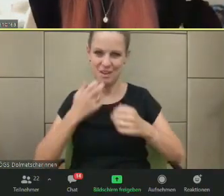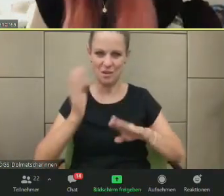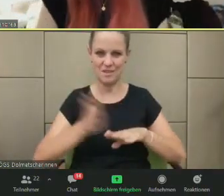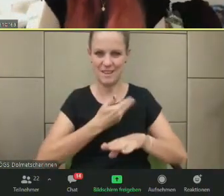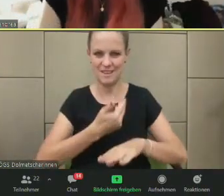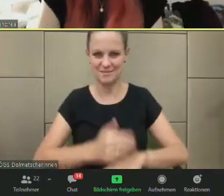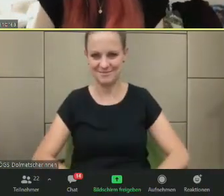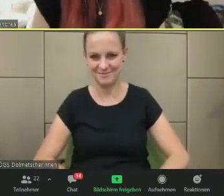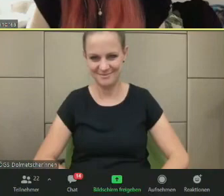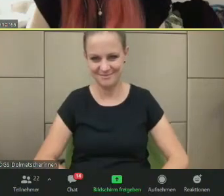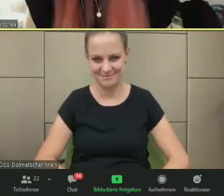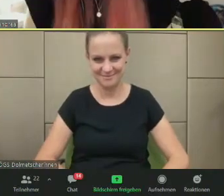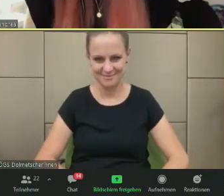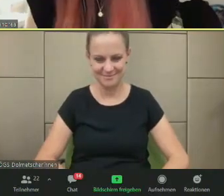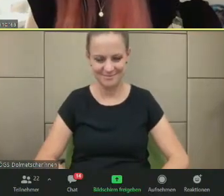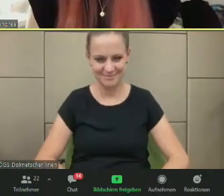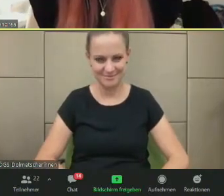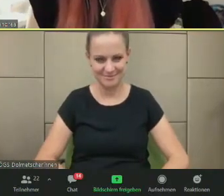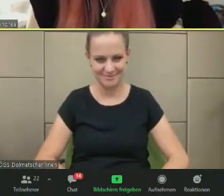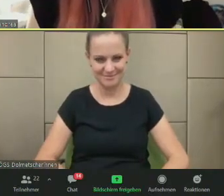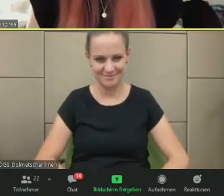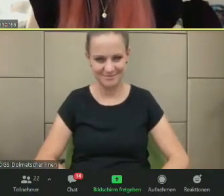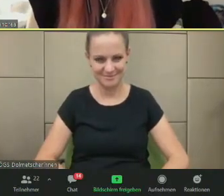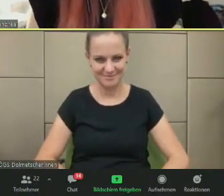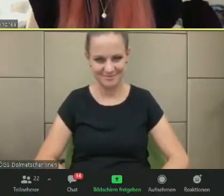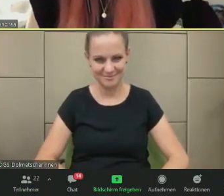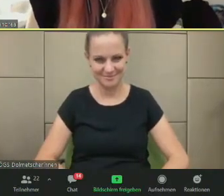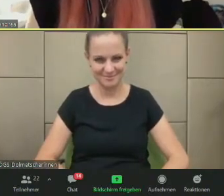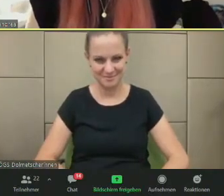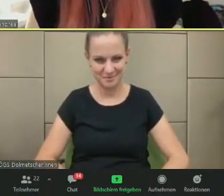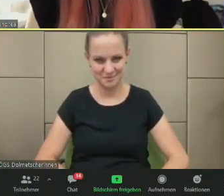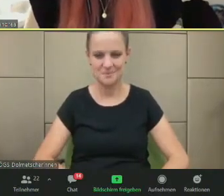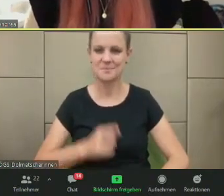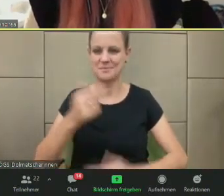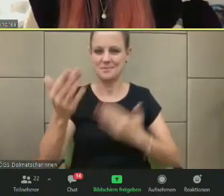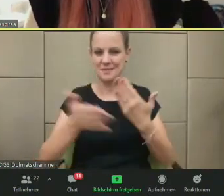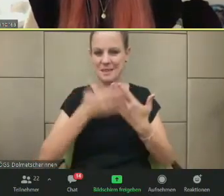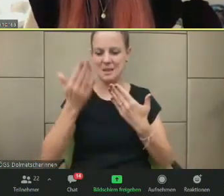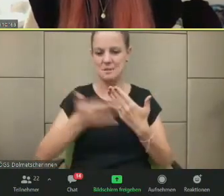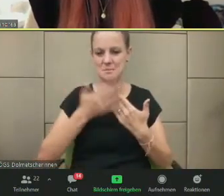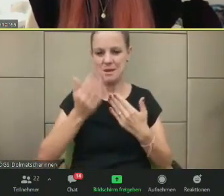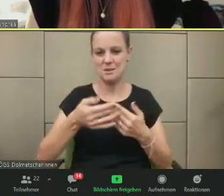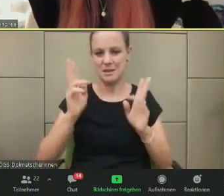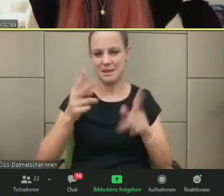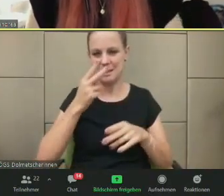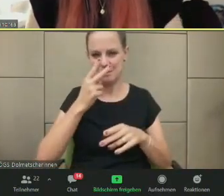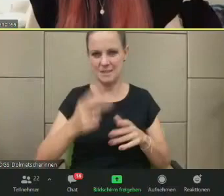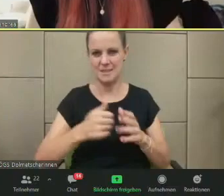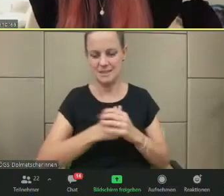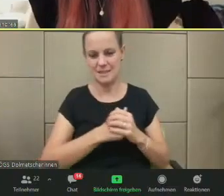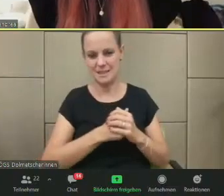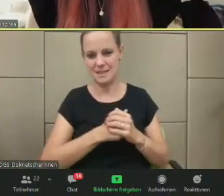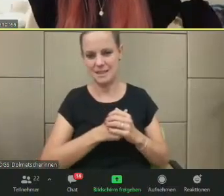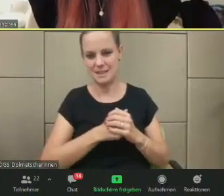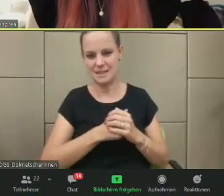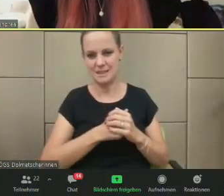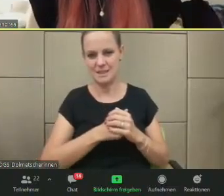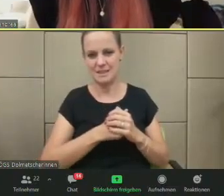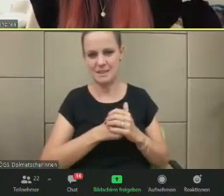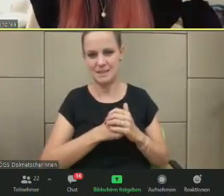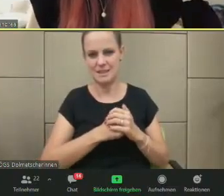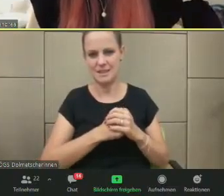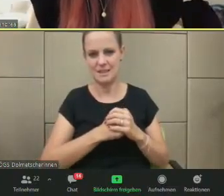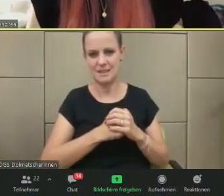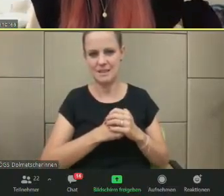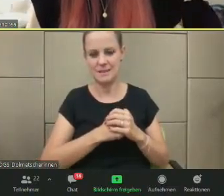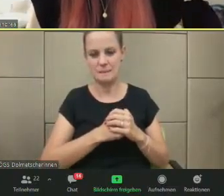So. Und das ist jetzt auch so ein Beispiel, wo man sieht, wie